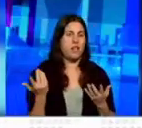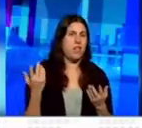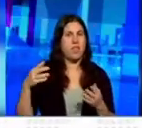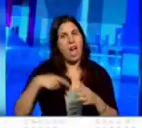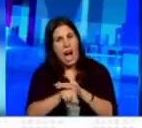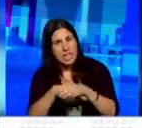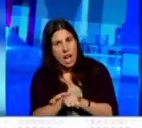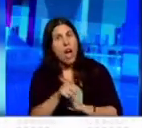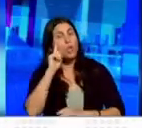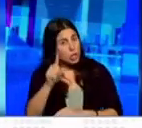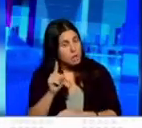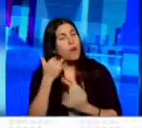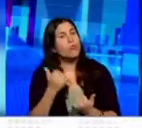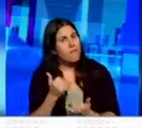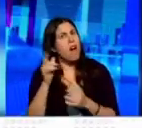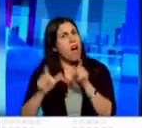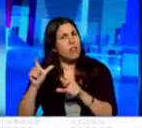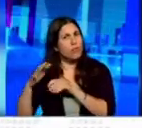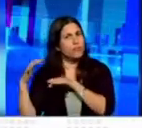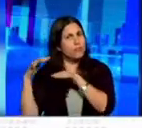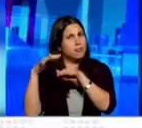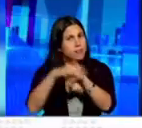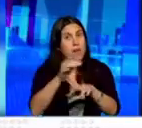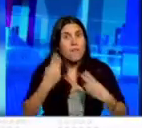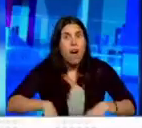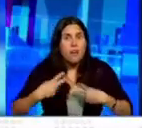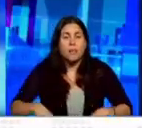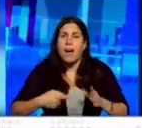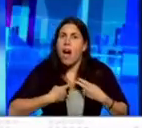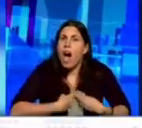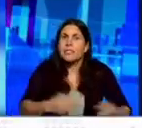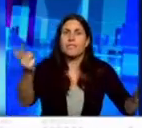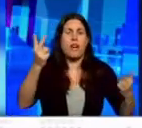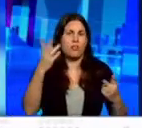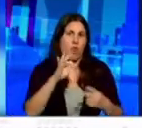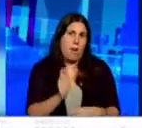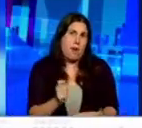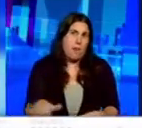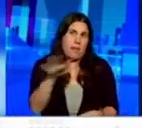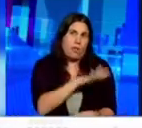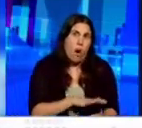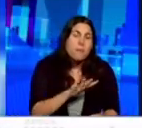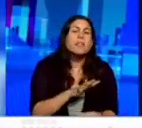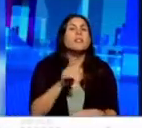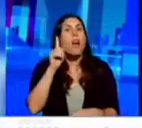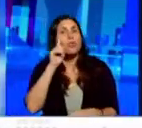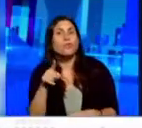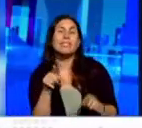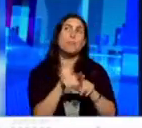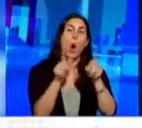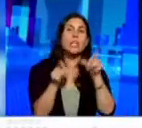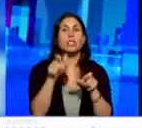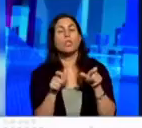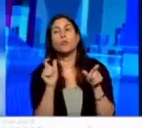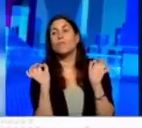יודעים שמגיעים אליהם יותר ויותר אנשים, הם מפחדים שחשיפה בפרלמנט האירופי תביא את האנשים לחשוב שאלה אנשים לגיטימיים לשיח.